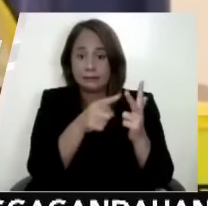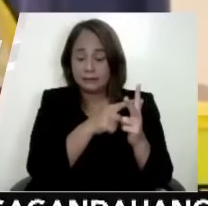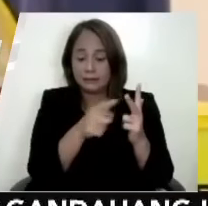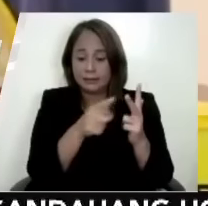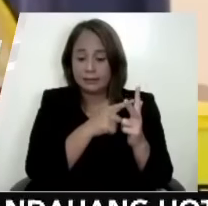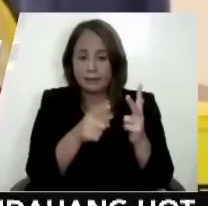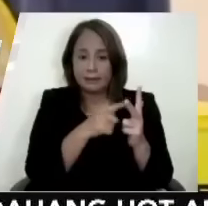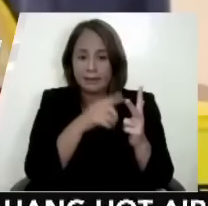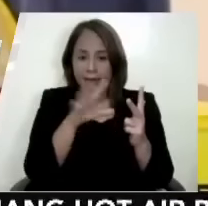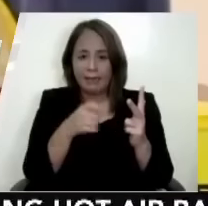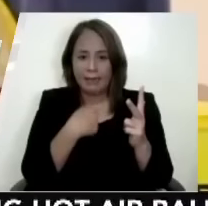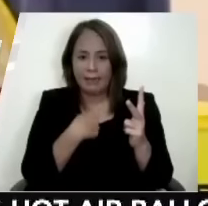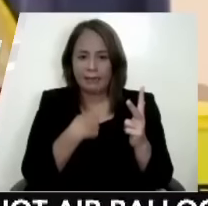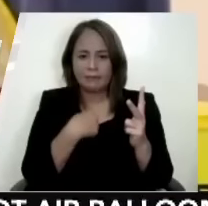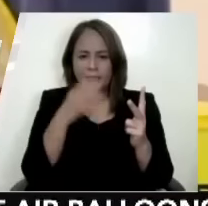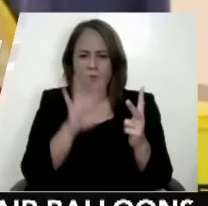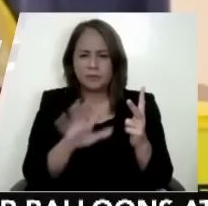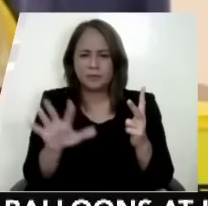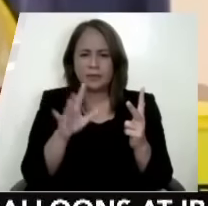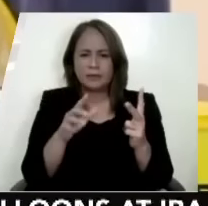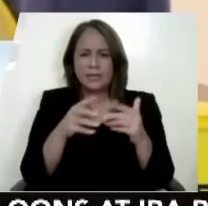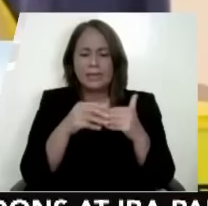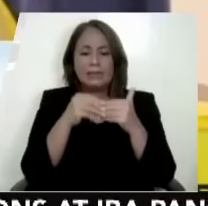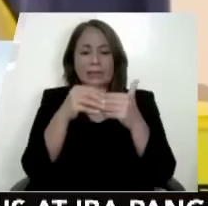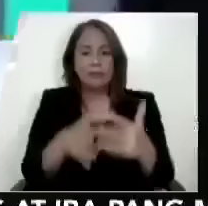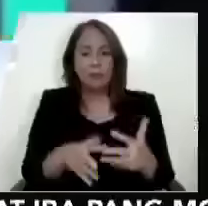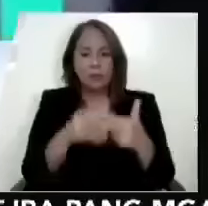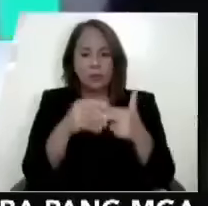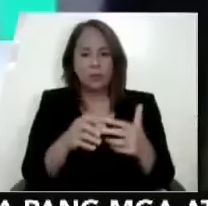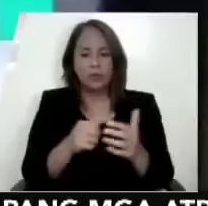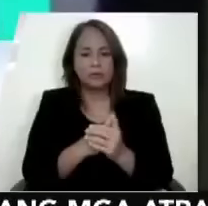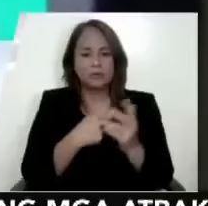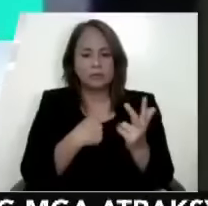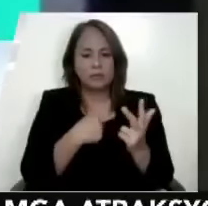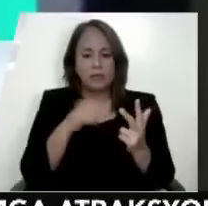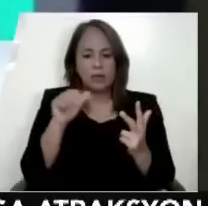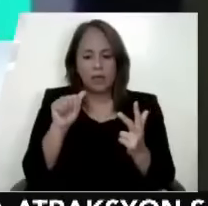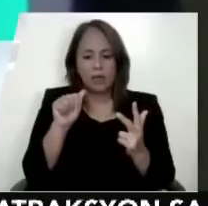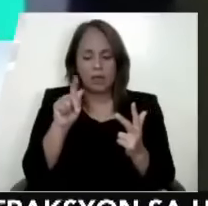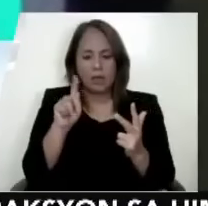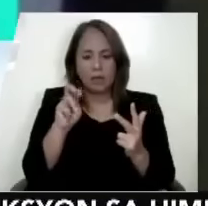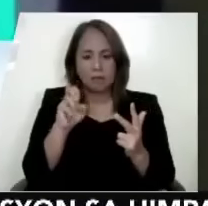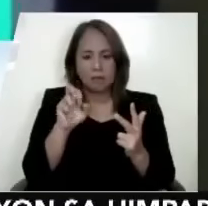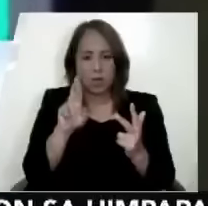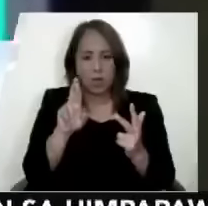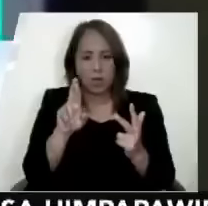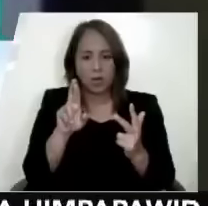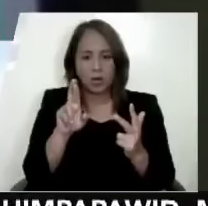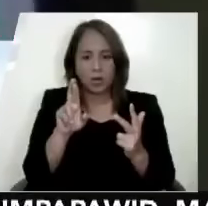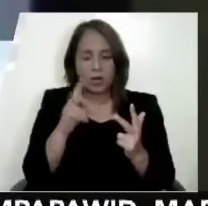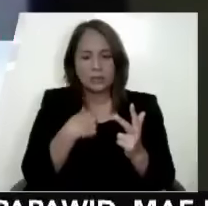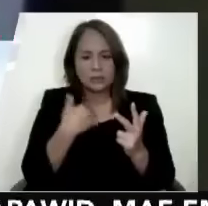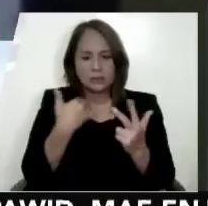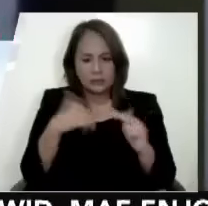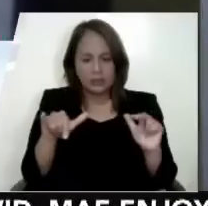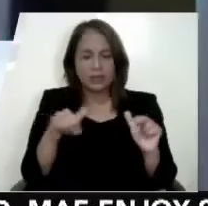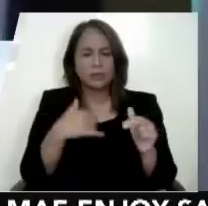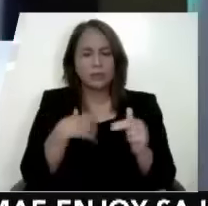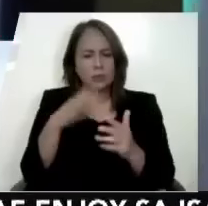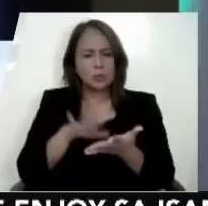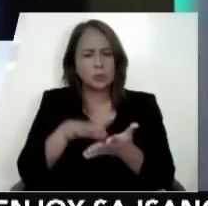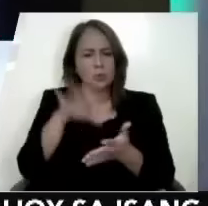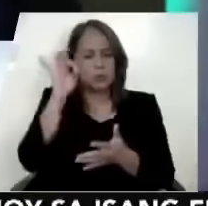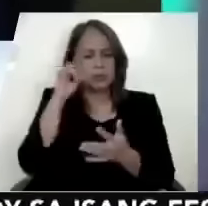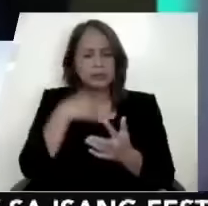leader si alyas akmar at Ah doon din natin nalaman na sangkot sila sa mga series